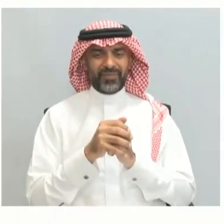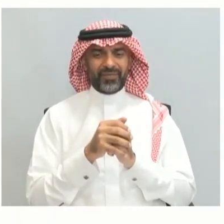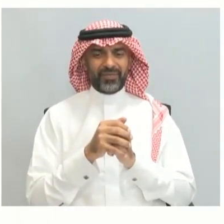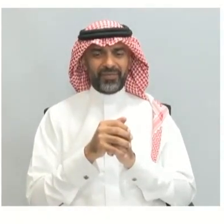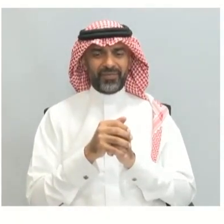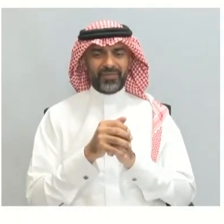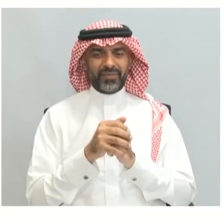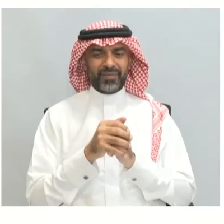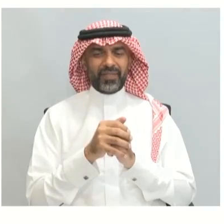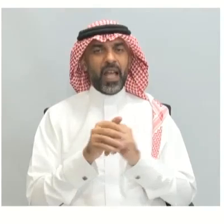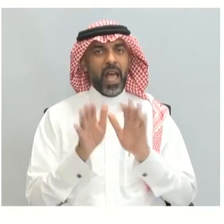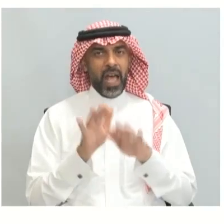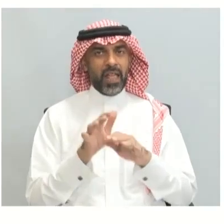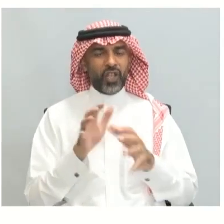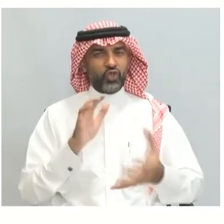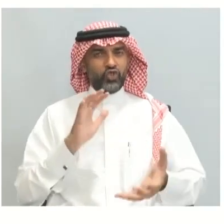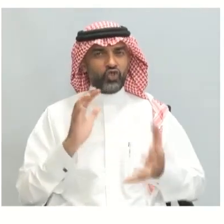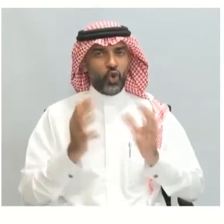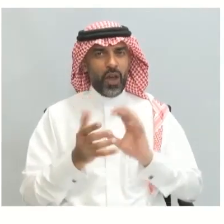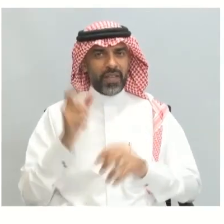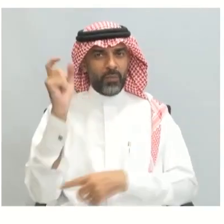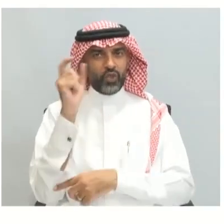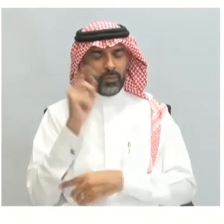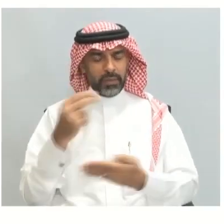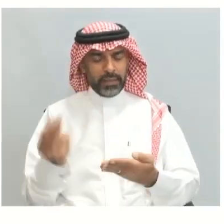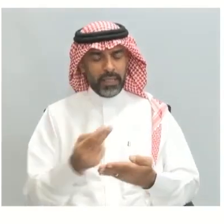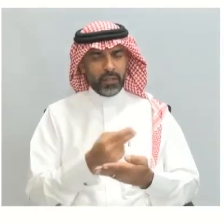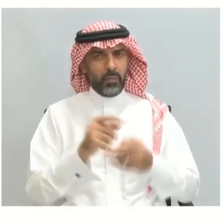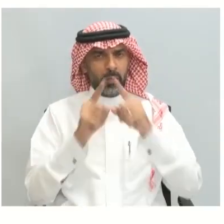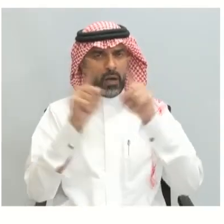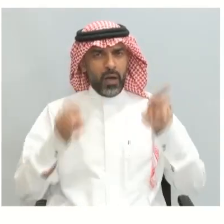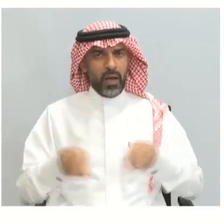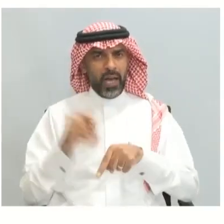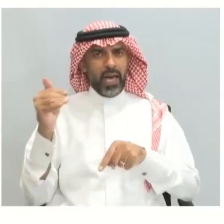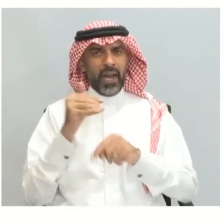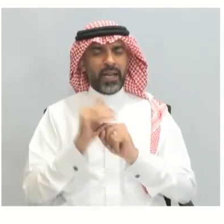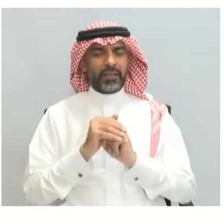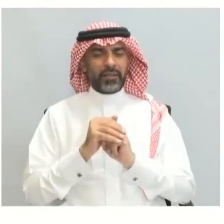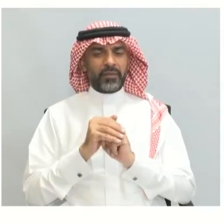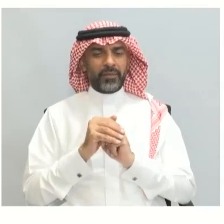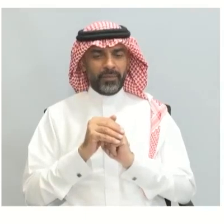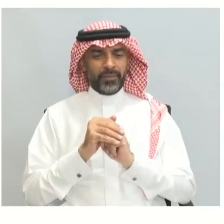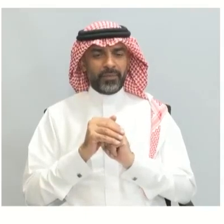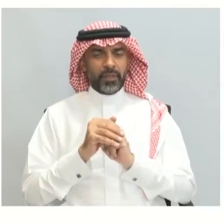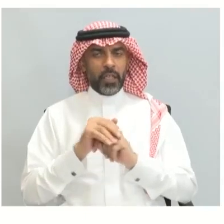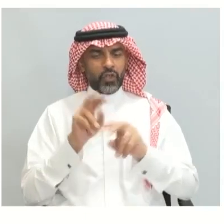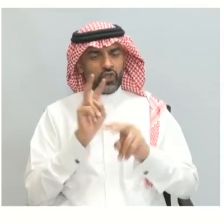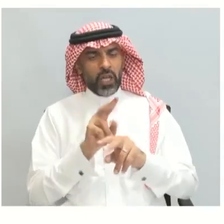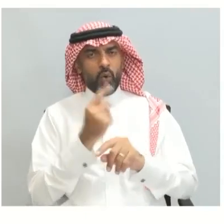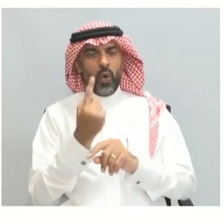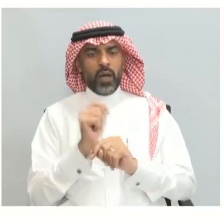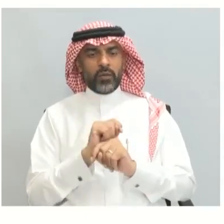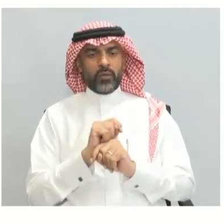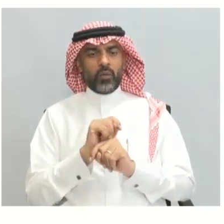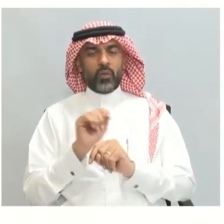المسلمون ايضا رسم الجغرافيون المسلمون مجموعه من الخرائط ذات نسق واحد اي ذات شكل واحد